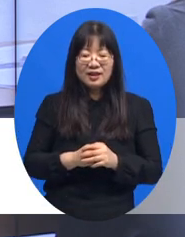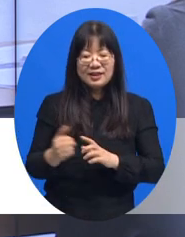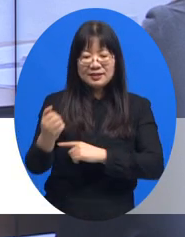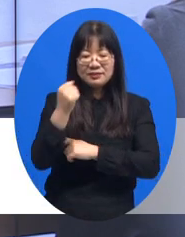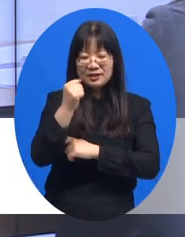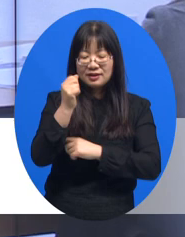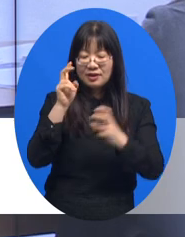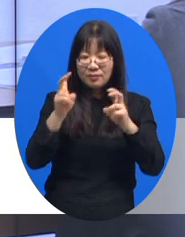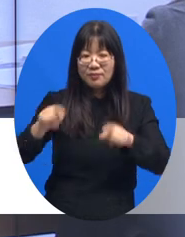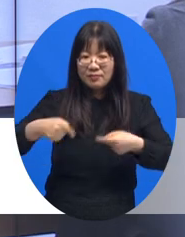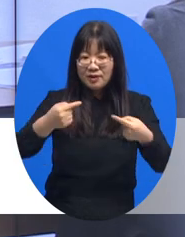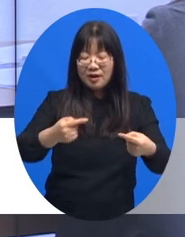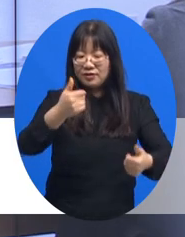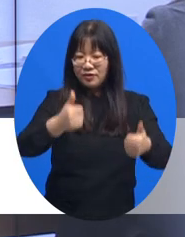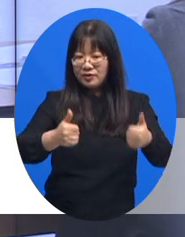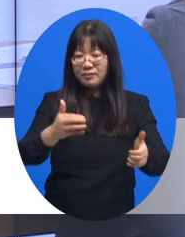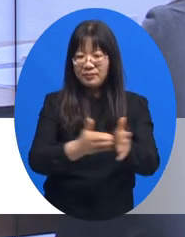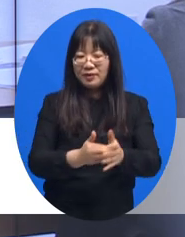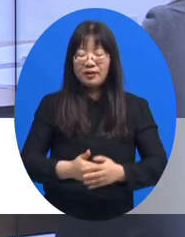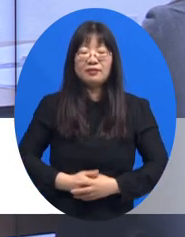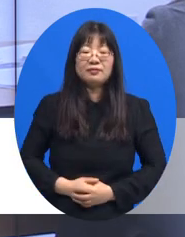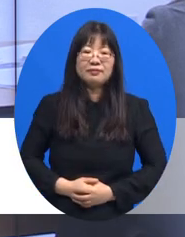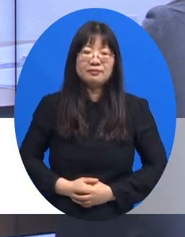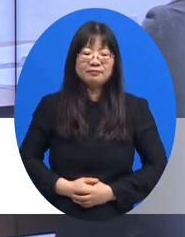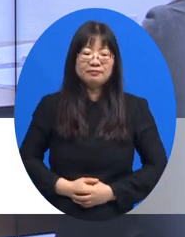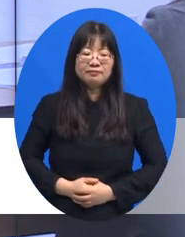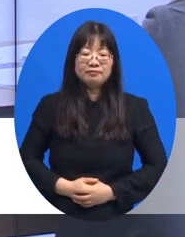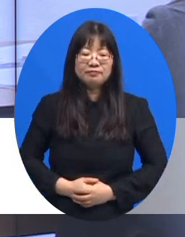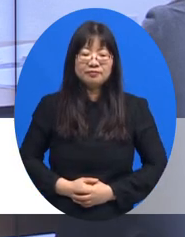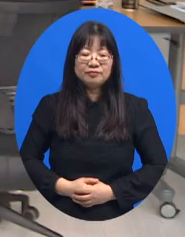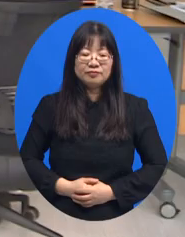참가해 경쟁했습니다. 서문영 기자가 취재했습니다.